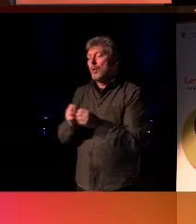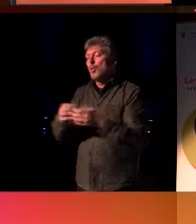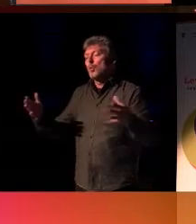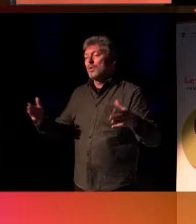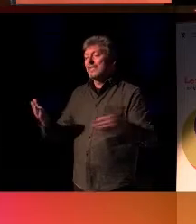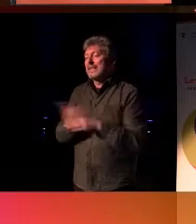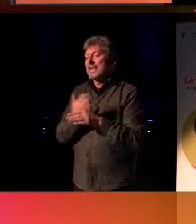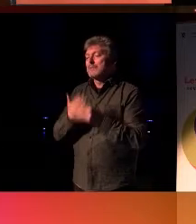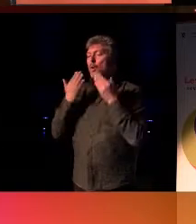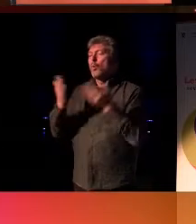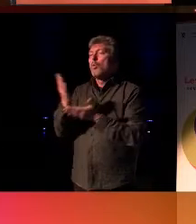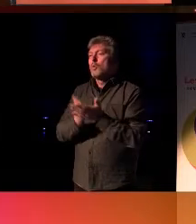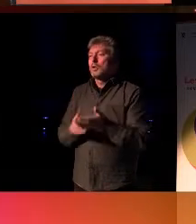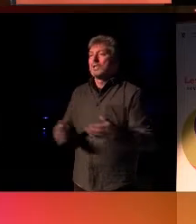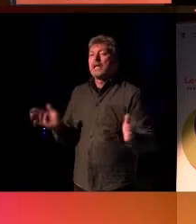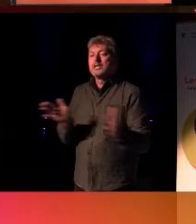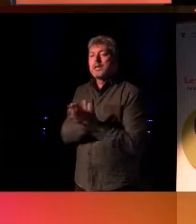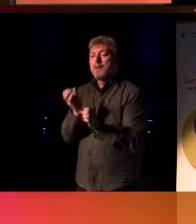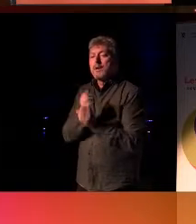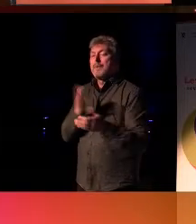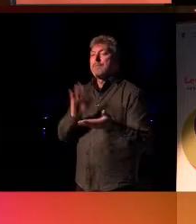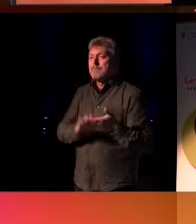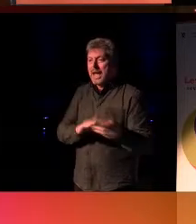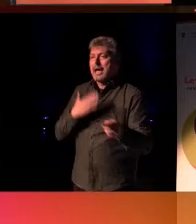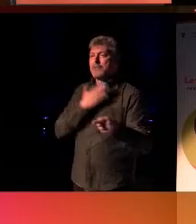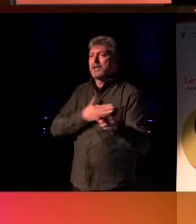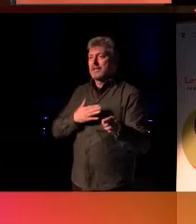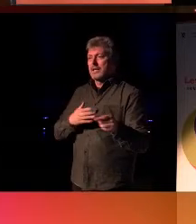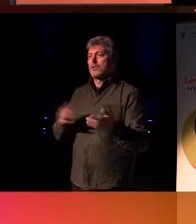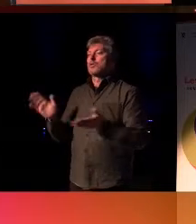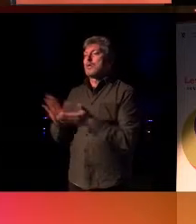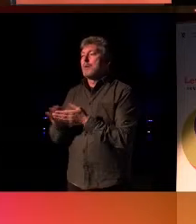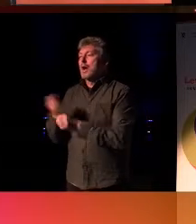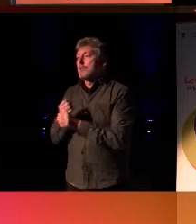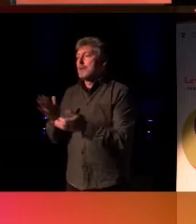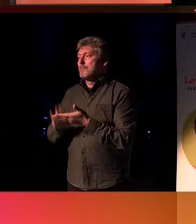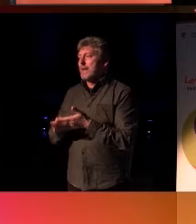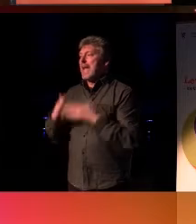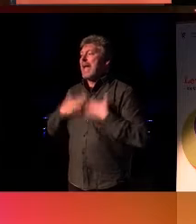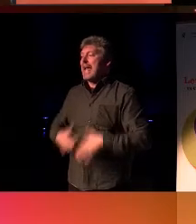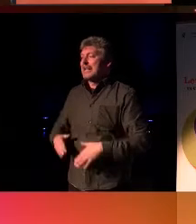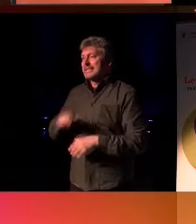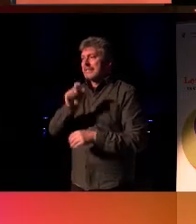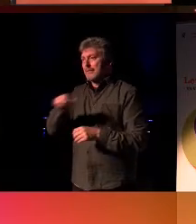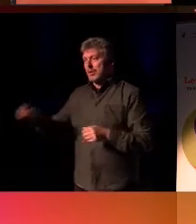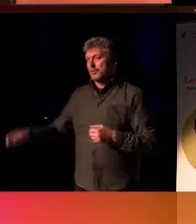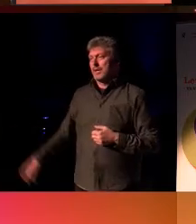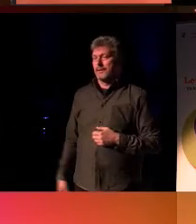en god måte i samarbeid med pasienter og i samarbeid med helsepersonellet.